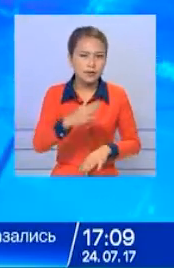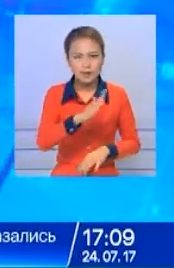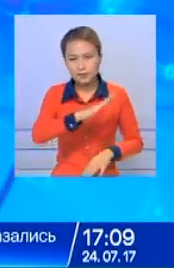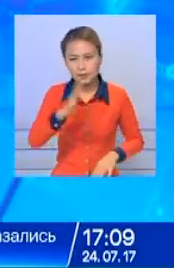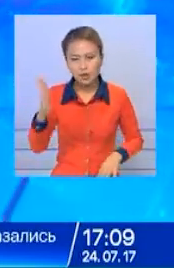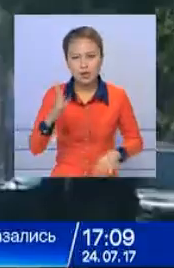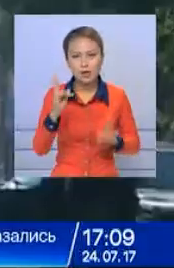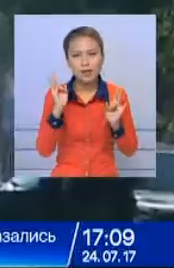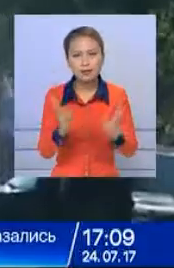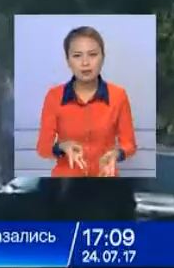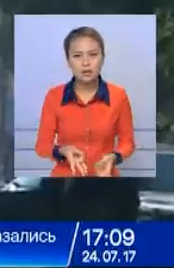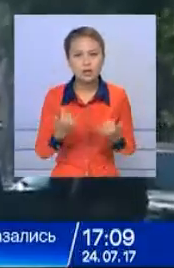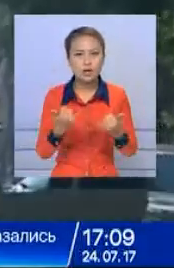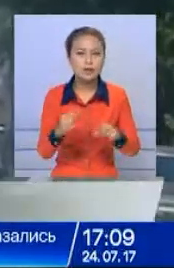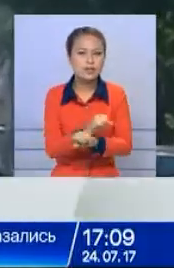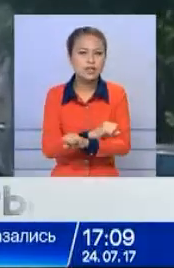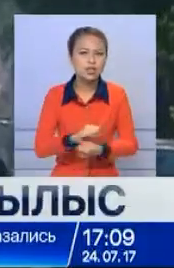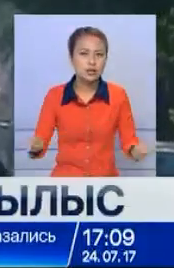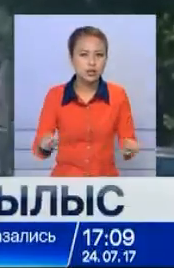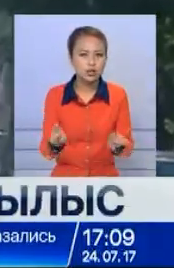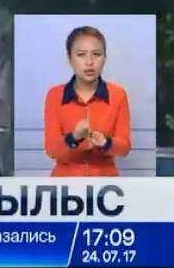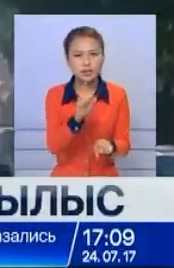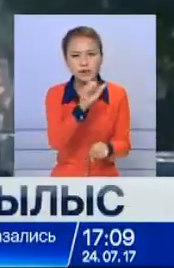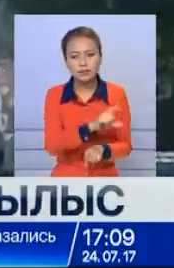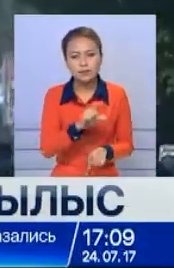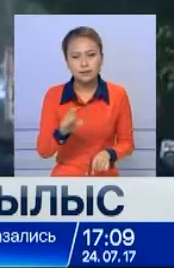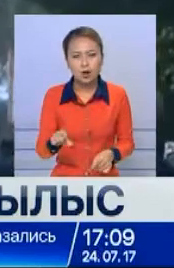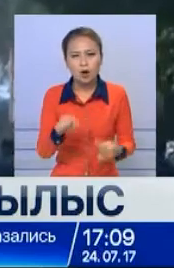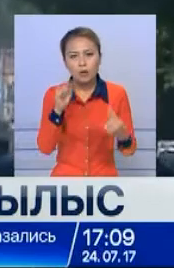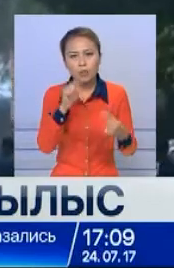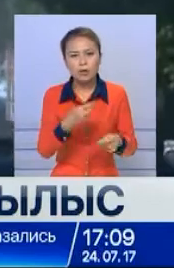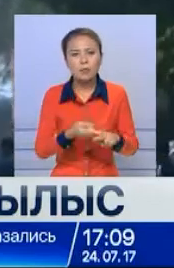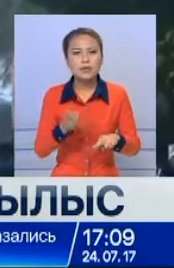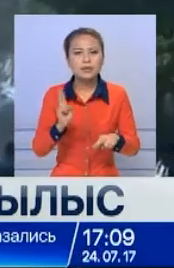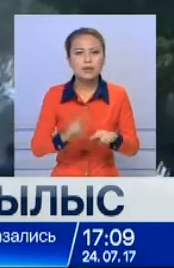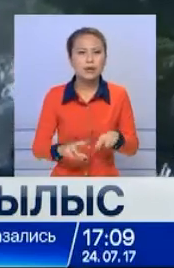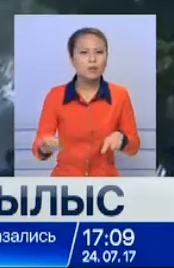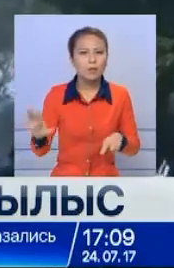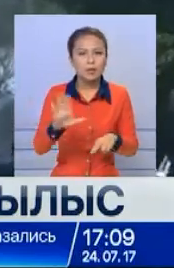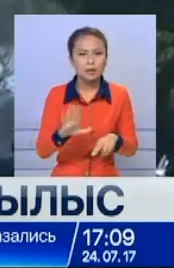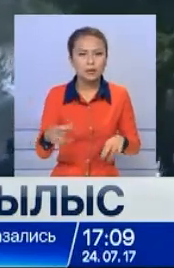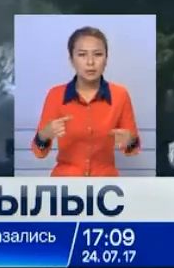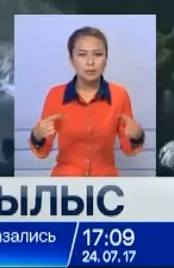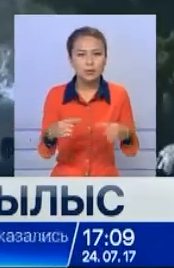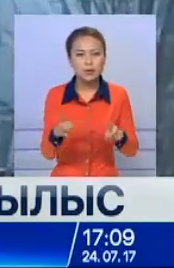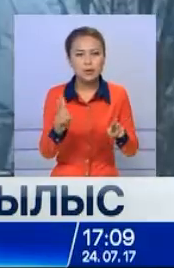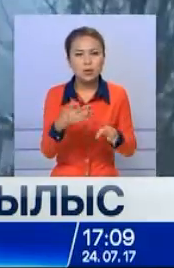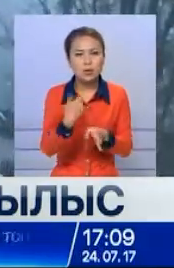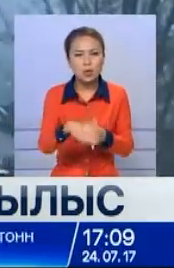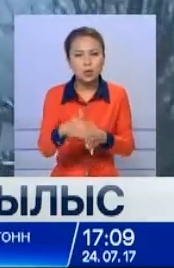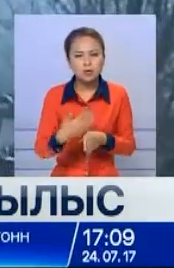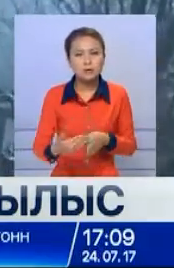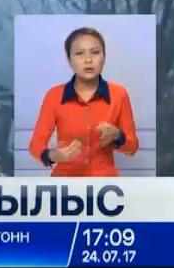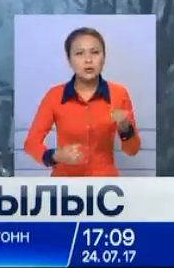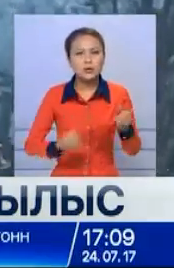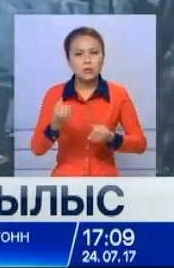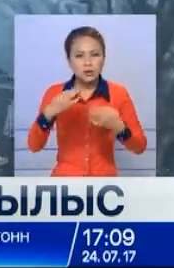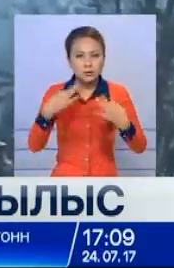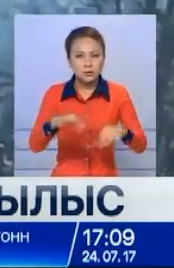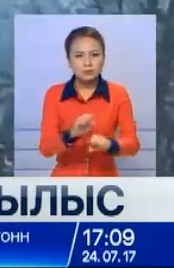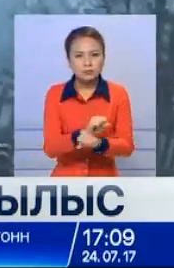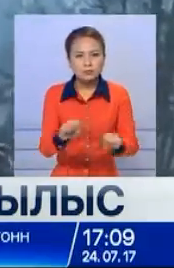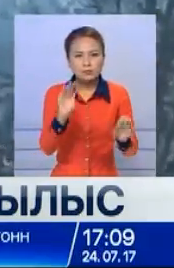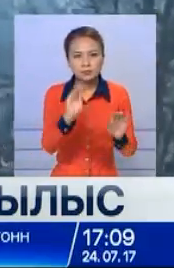40-тан астам жараланған. Ал жарылысты жанкешті жасаған. Ол шаһардың батысындағы аудандардың біріне келіп, көлігіндегі жарылғышты іске